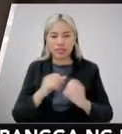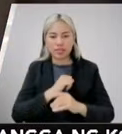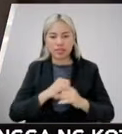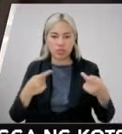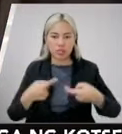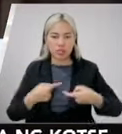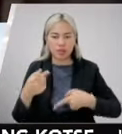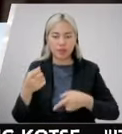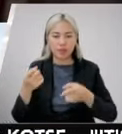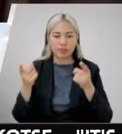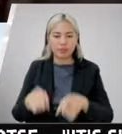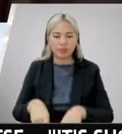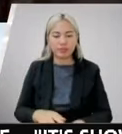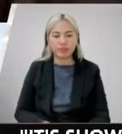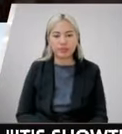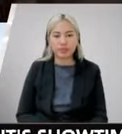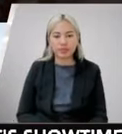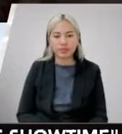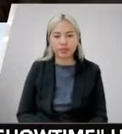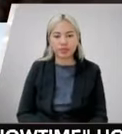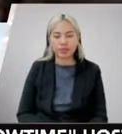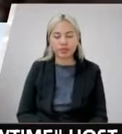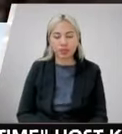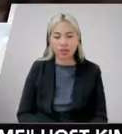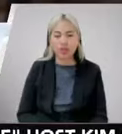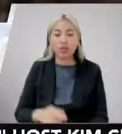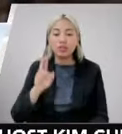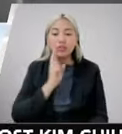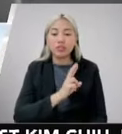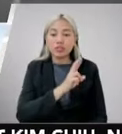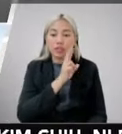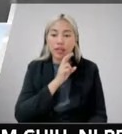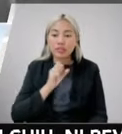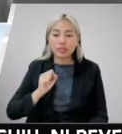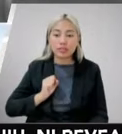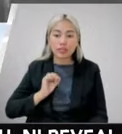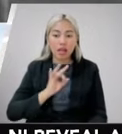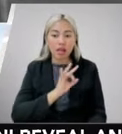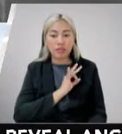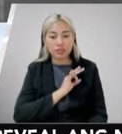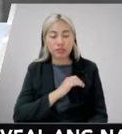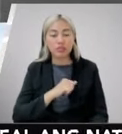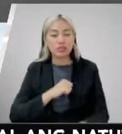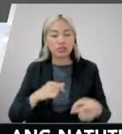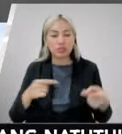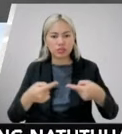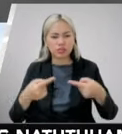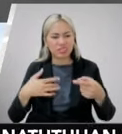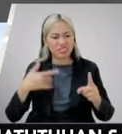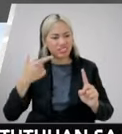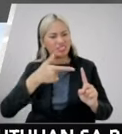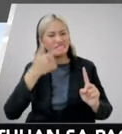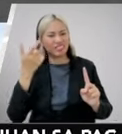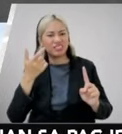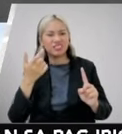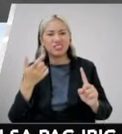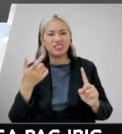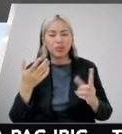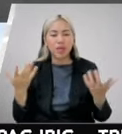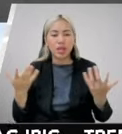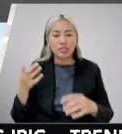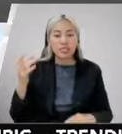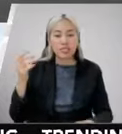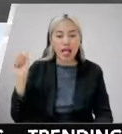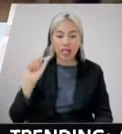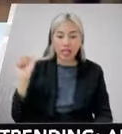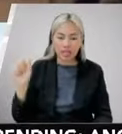Sugatan ng isang restaurant staff sa San Jose de Buenavista, Antique matapos pagbabarili ng hindi pa nakikilalang salarin. Base sa investigasyon, hinarang